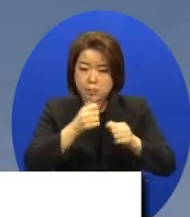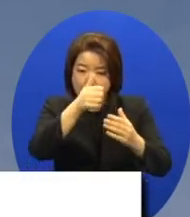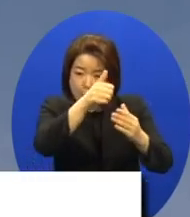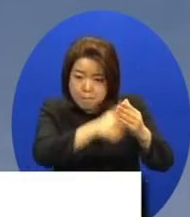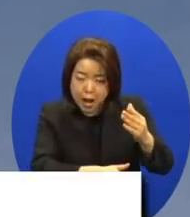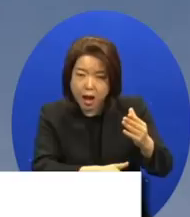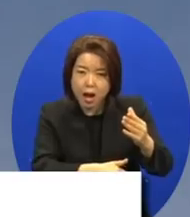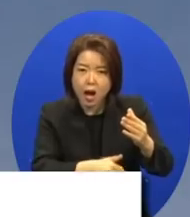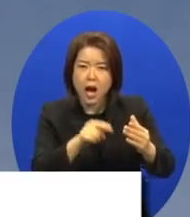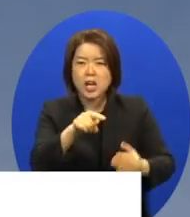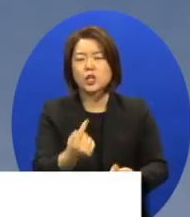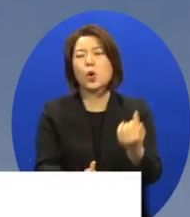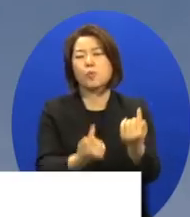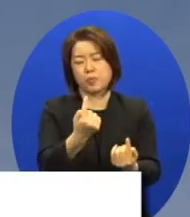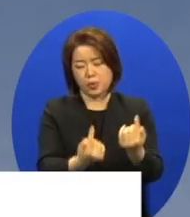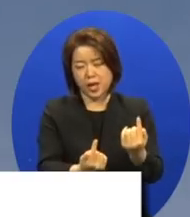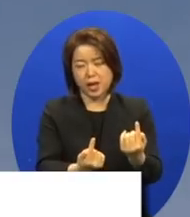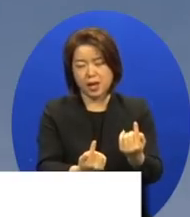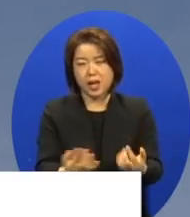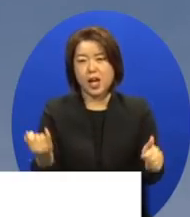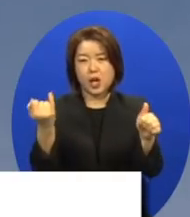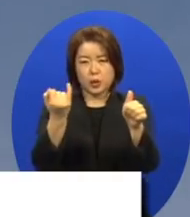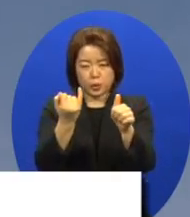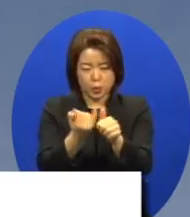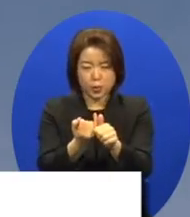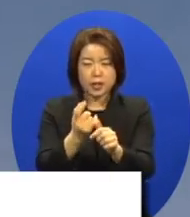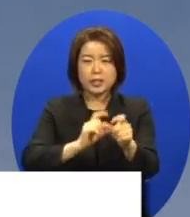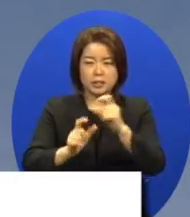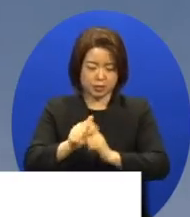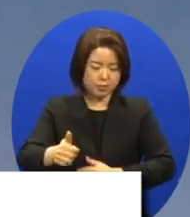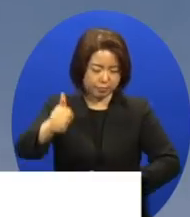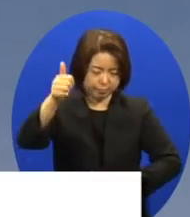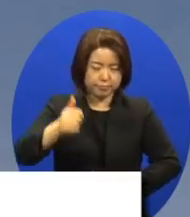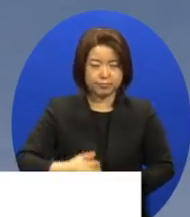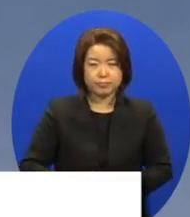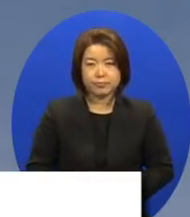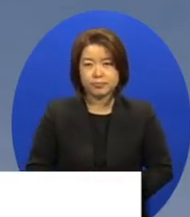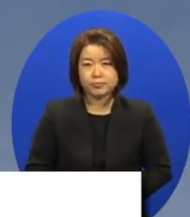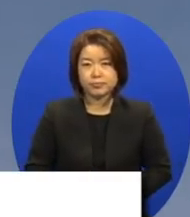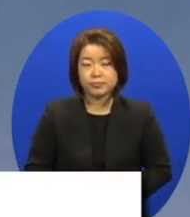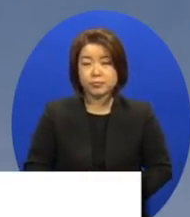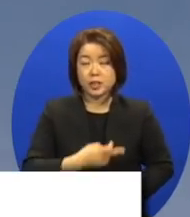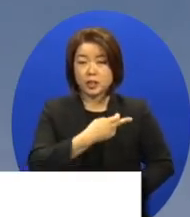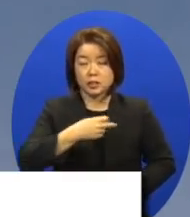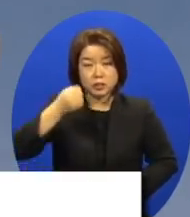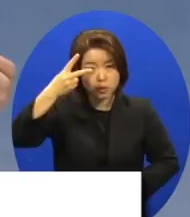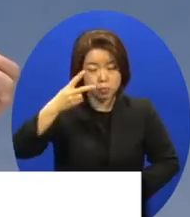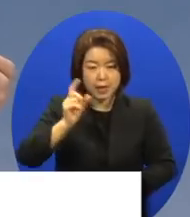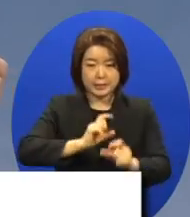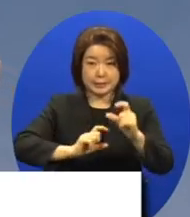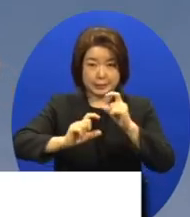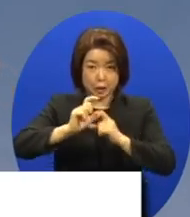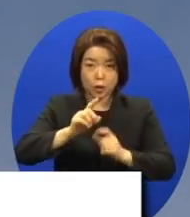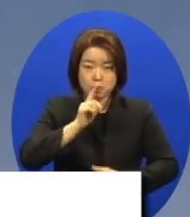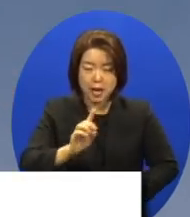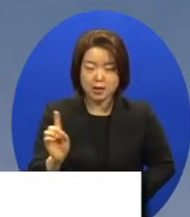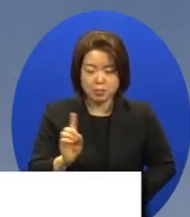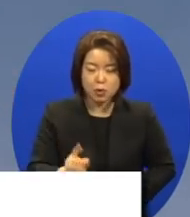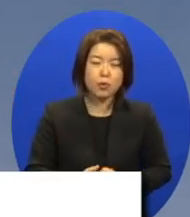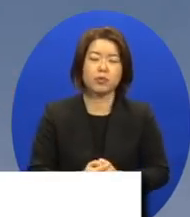이 결혼하는 게 낫다는 것입니다 사도 바울은 한 걸음 더 나아가서